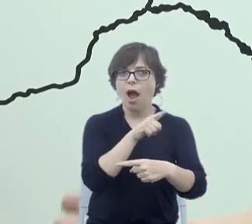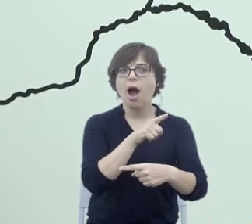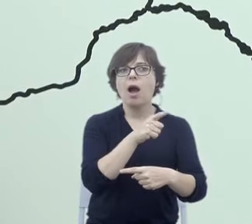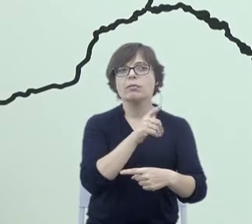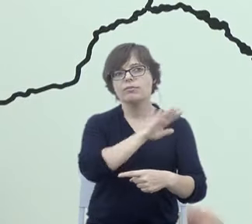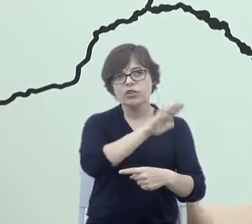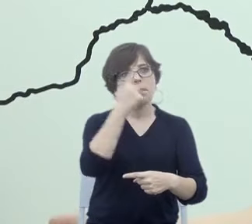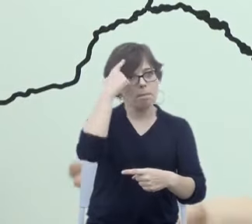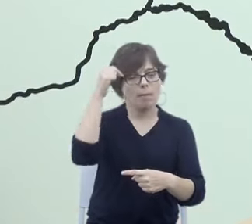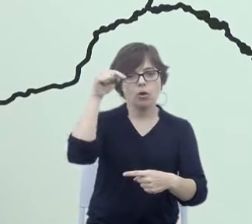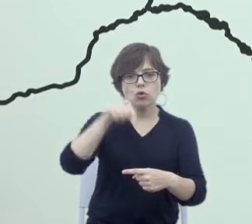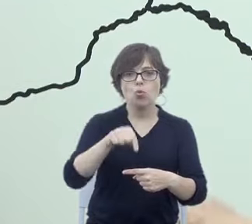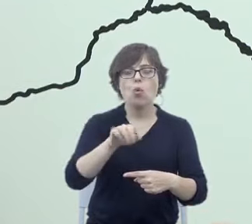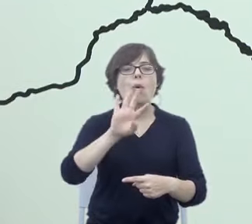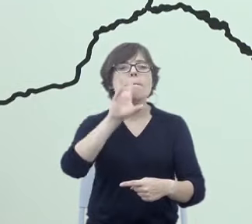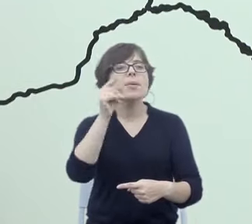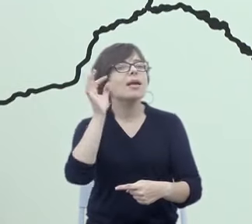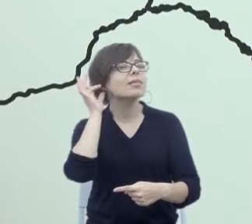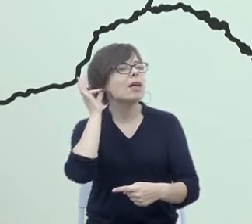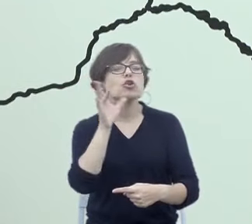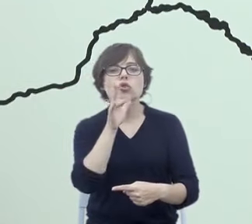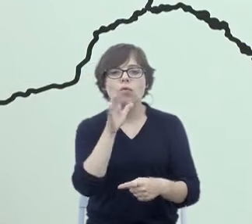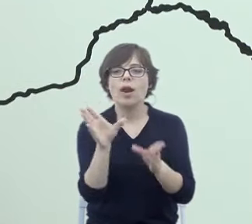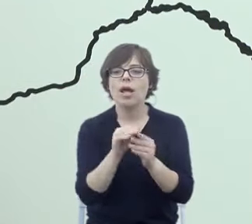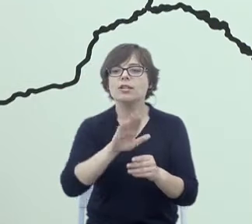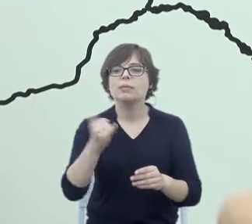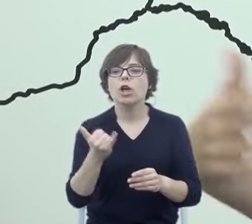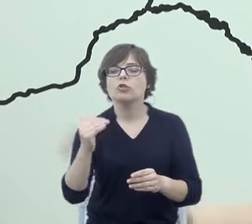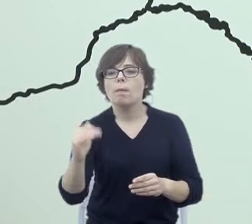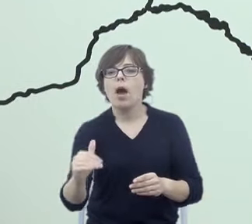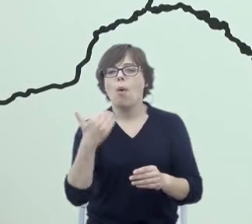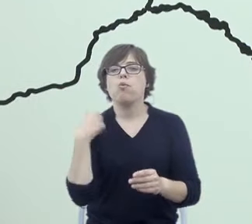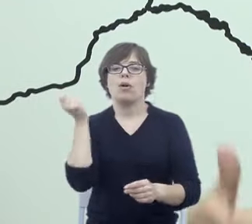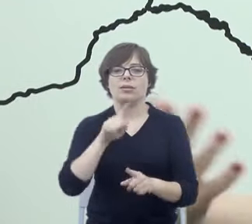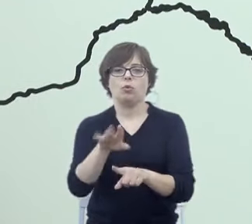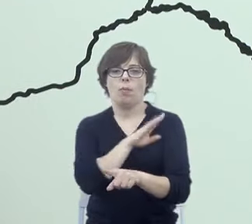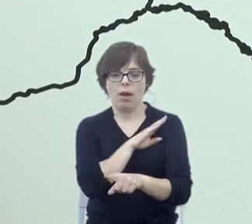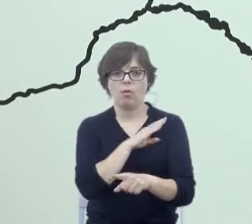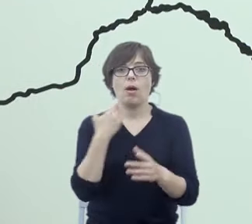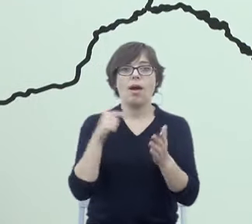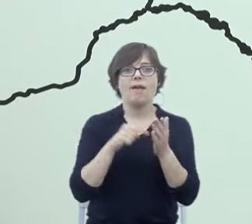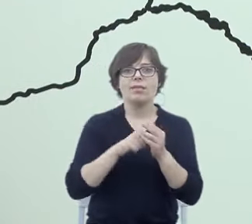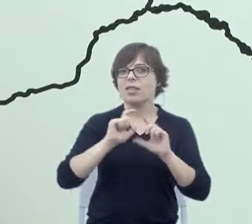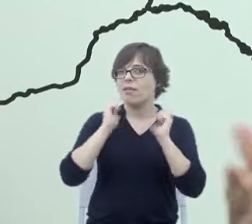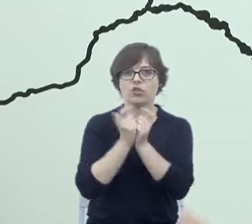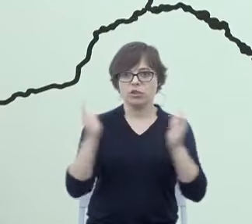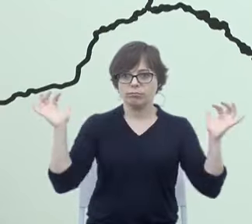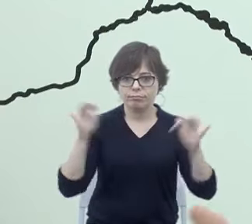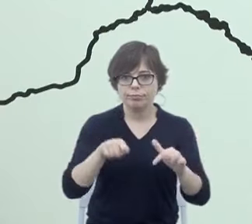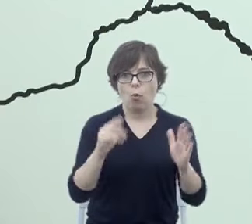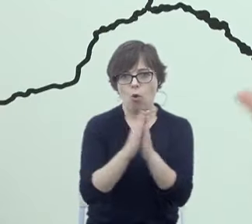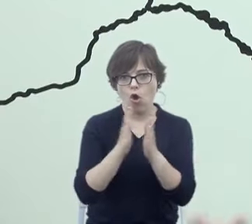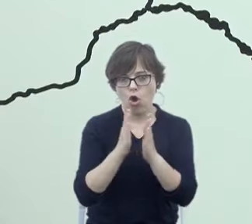znaczy wszyscy to zapamiętali, piękna Żydówka z małym dzieckiem została zabita i umarła. No i wtedy wszyscy przychodzą, zaczynają się w tym miejscu jak gdyby